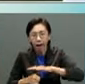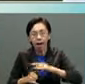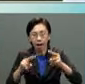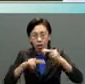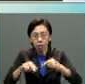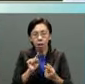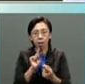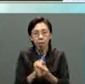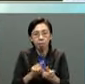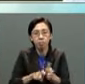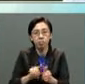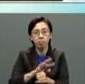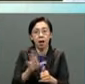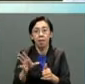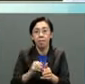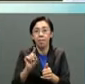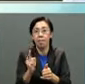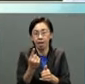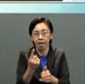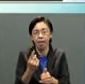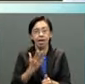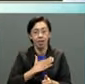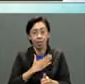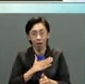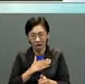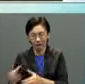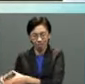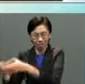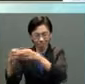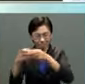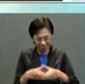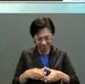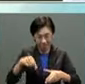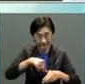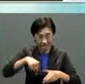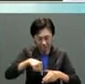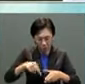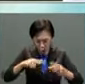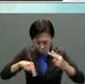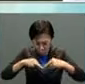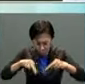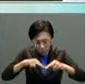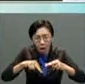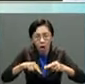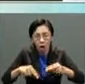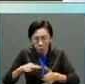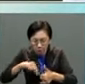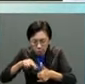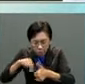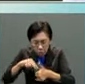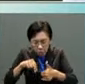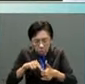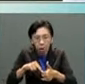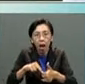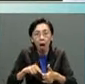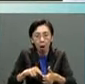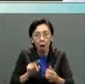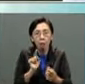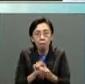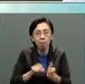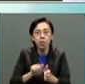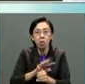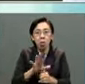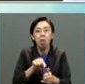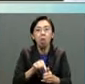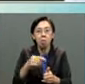รายใหม่ๆอยู่ในสถานที่ที่เราจำกัดไว้ซึ่งก็ทำให้แนวโน้มของการแพร่ระบาดก็จะลดน้อยลงนะ